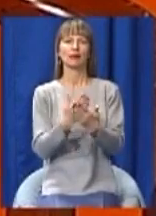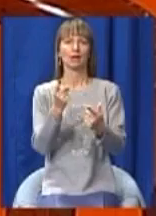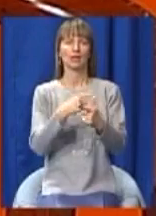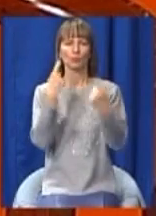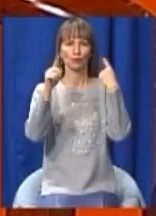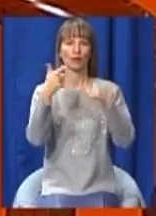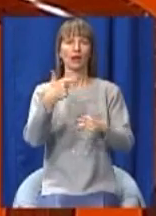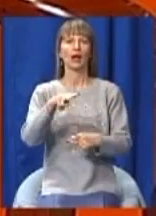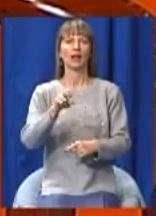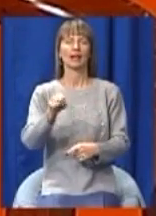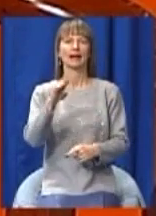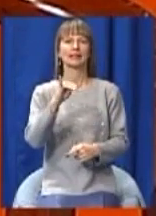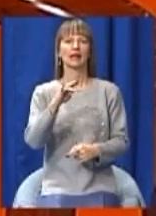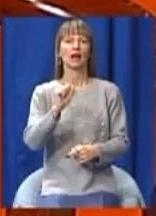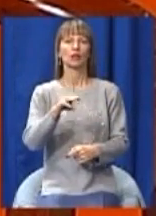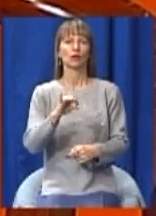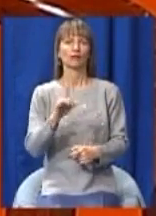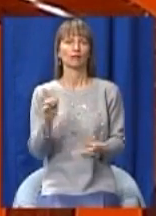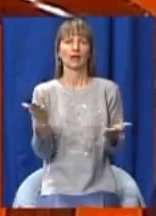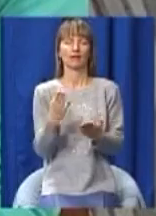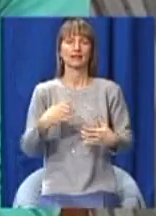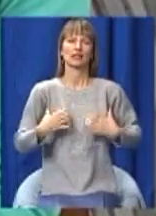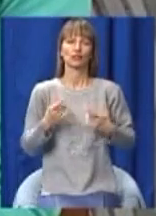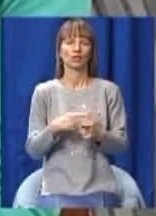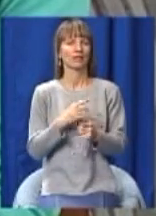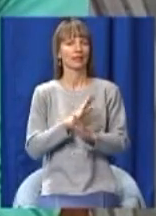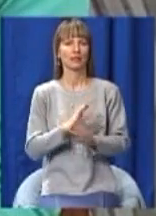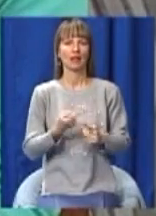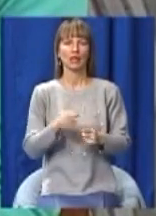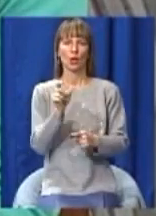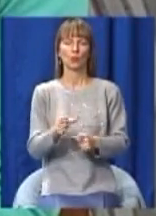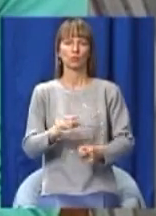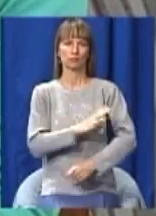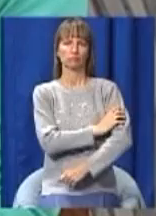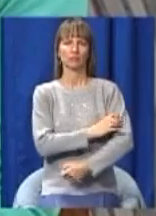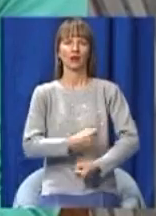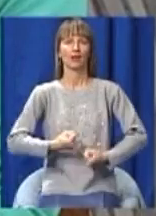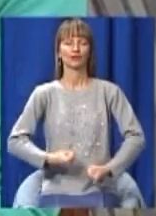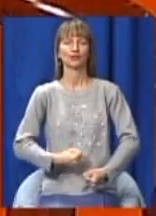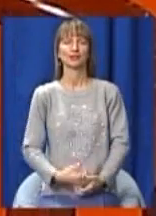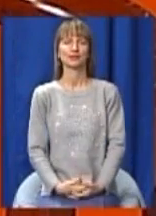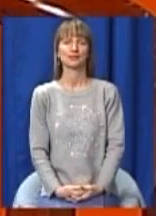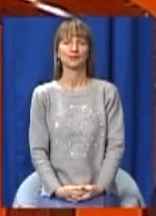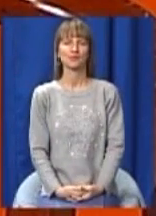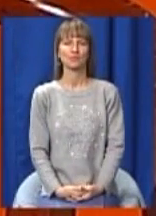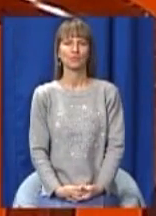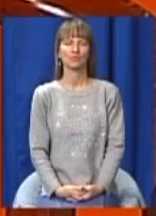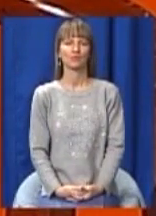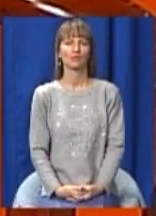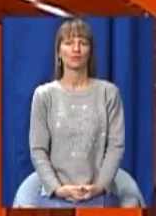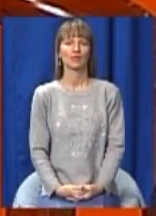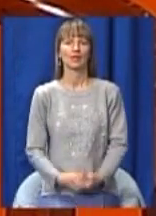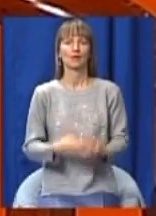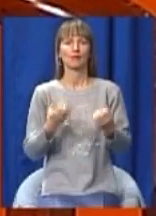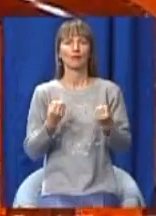гладиаторов в тот же такие там и диваны в зале страж ни чины страшнее те люди там накачивание топчи я просто